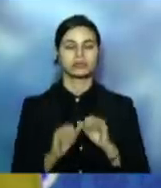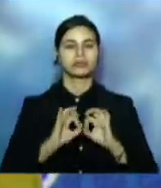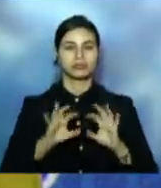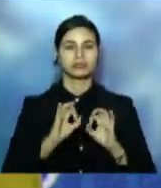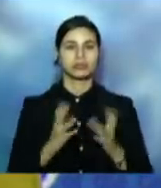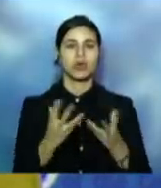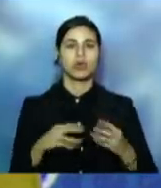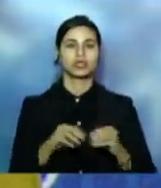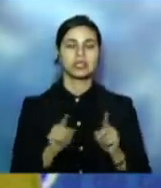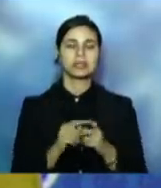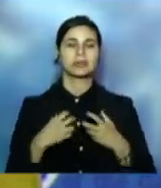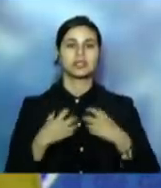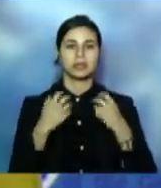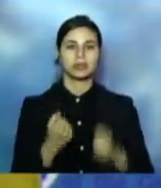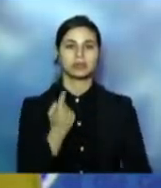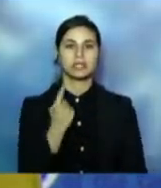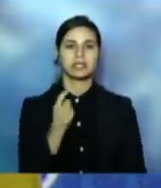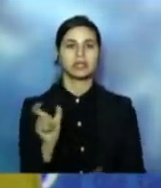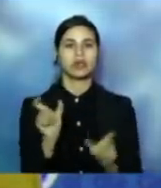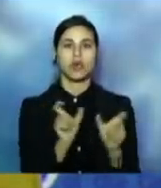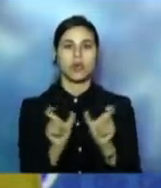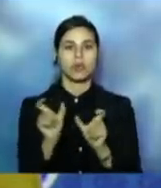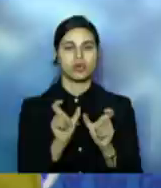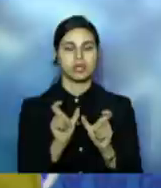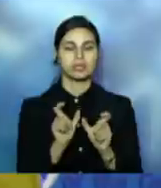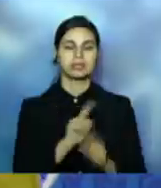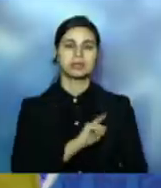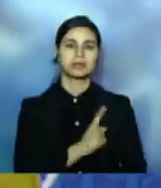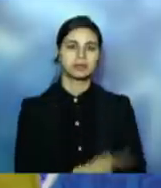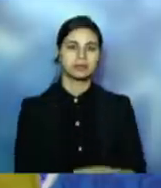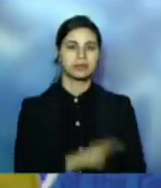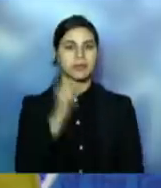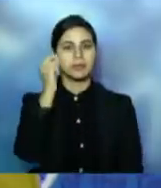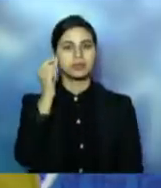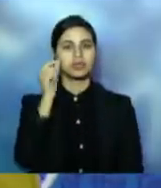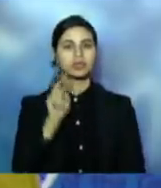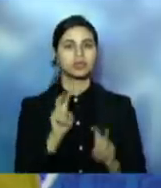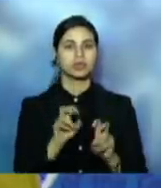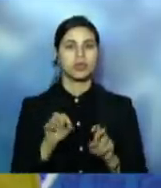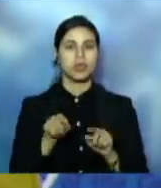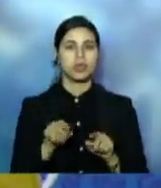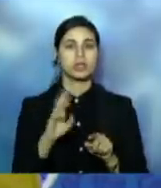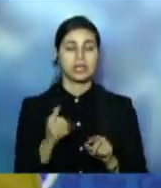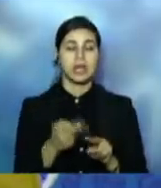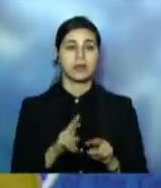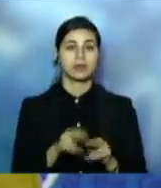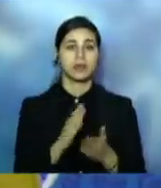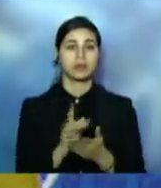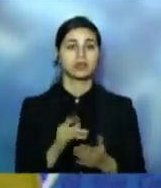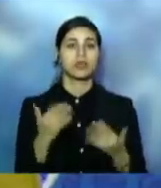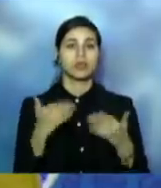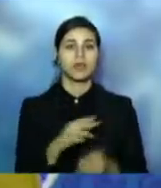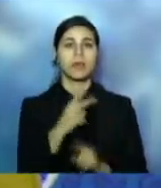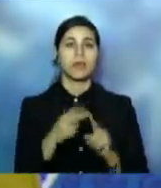ოჯახს როგორც ჯანმრთელობის ერთ-ერთ კომპონენტს, ფიზიკურ და ფსიქიკურ ჯანმრთელობასთან ერთად, და სწორედ ამიტომ არის, რომ უკვე